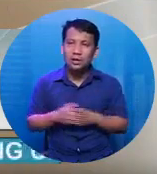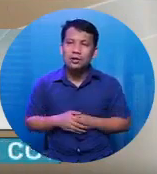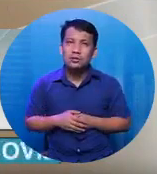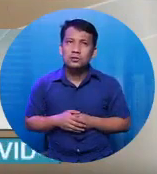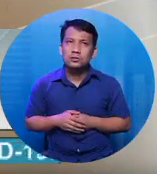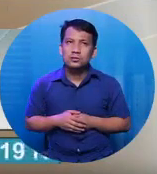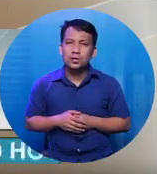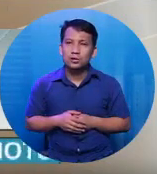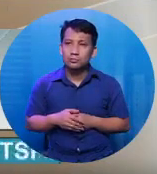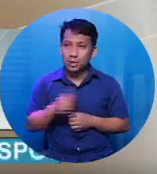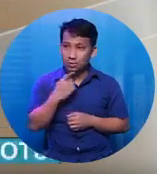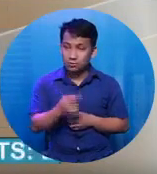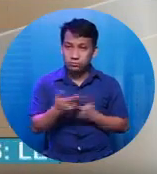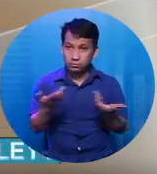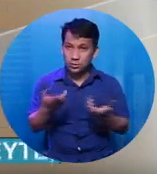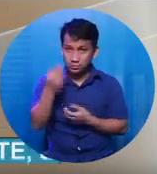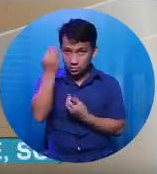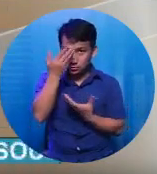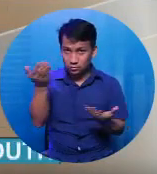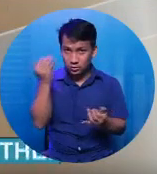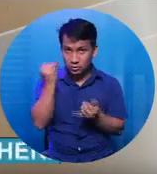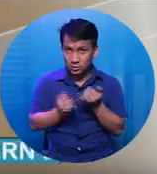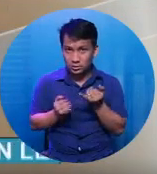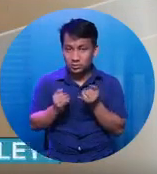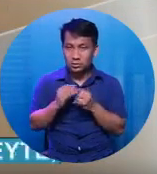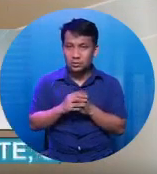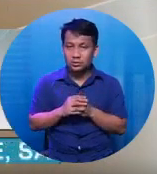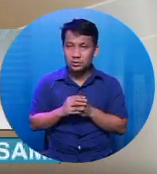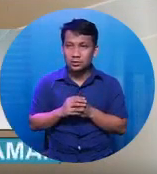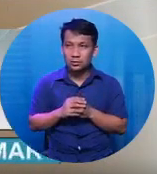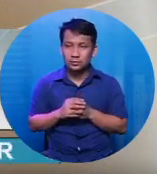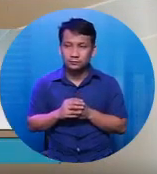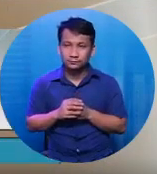Okay. Yes. May gustong sabihin kay Mr. De Guzman? Last word po?